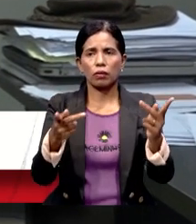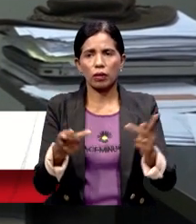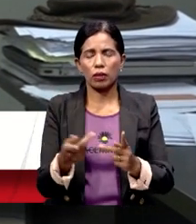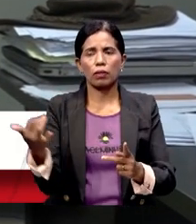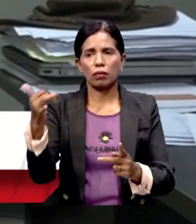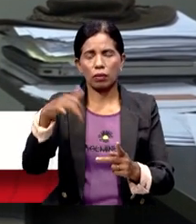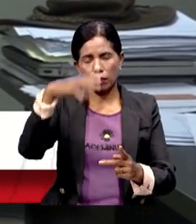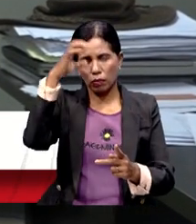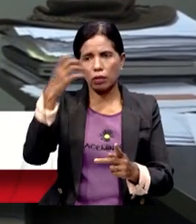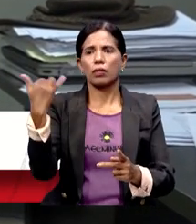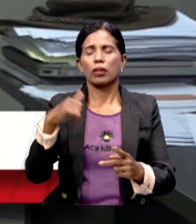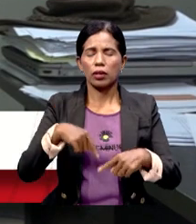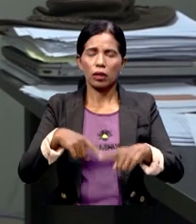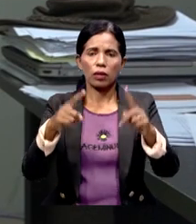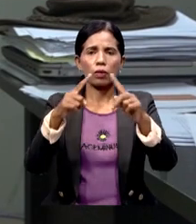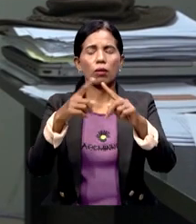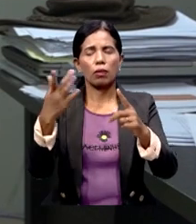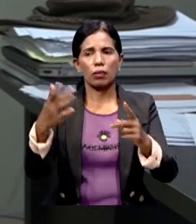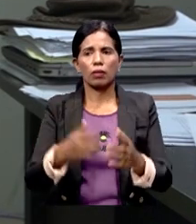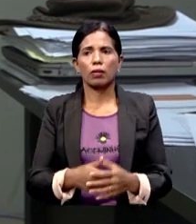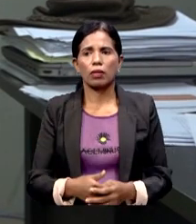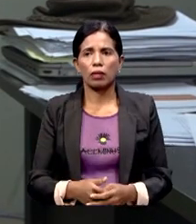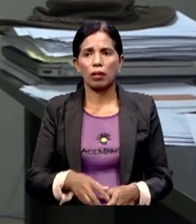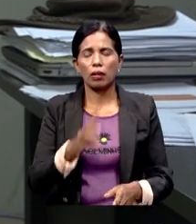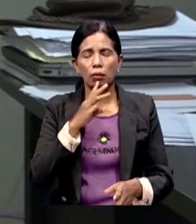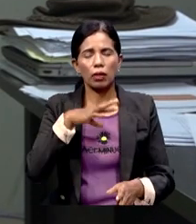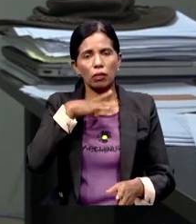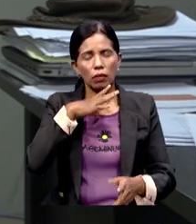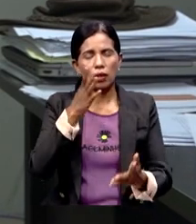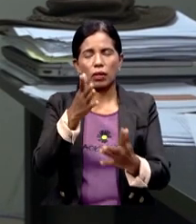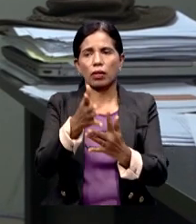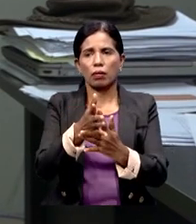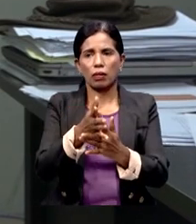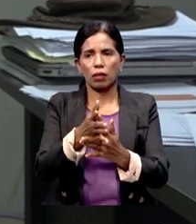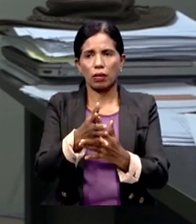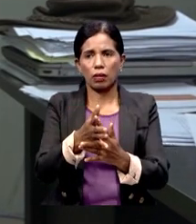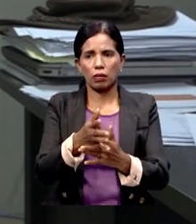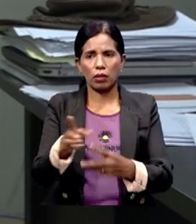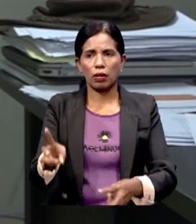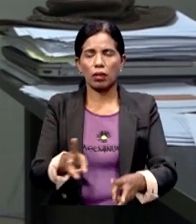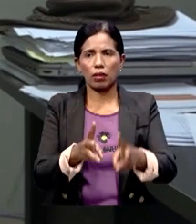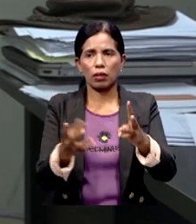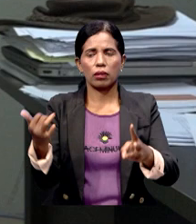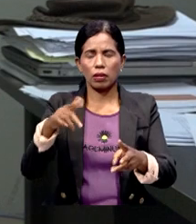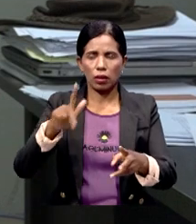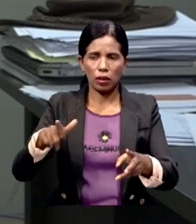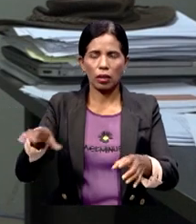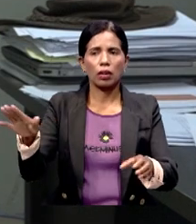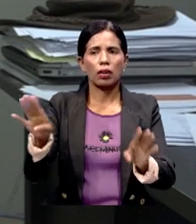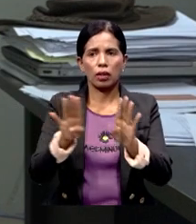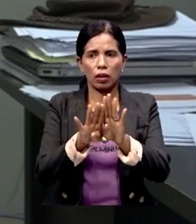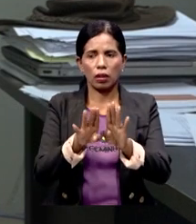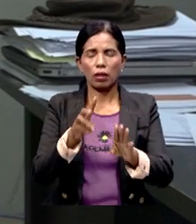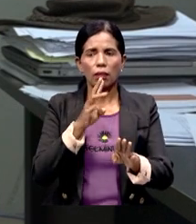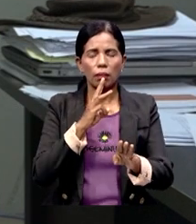antes nasa sira si otor ba parece kala be foer taman. Tama mai mak foi ia dalan skrive sira tarde ta kan tawi nema kalve